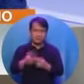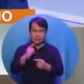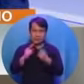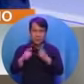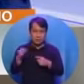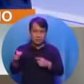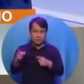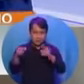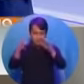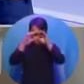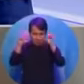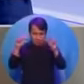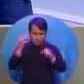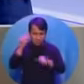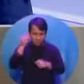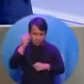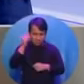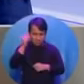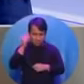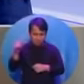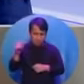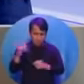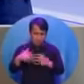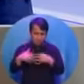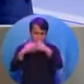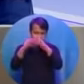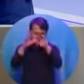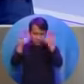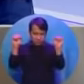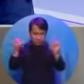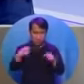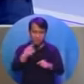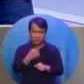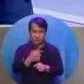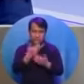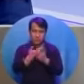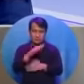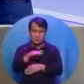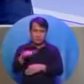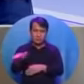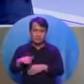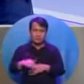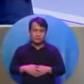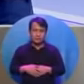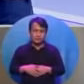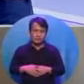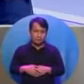natin si Emrati Amilhamja, Building President. Sir Emrati, magandang hapon.